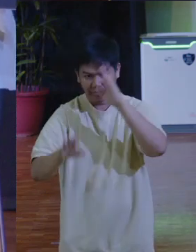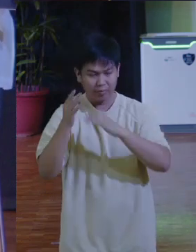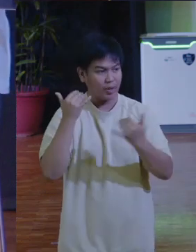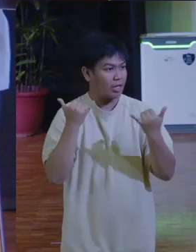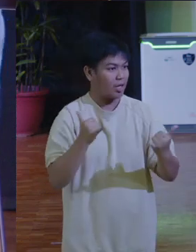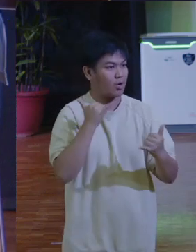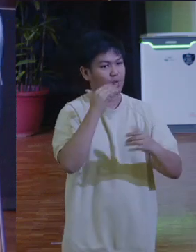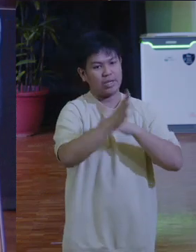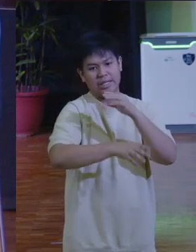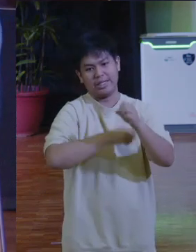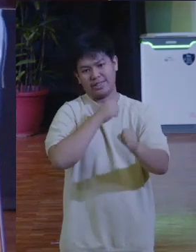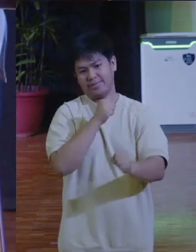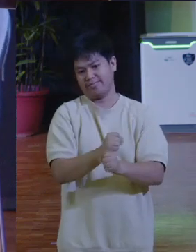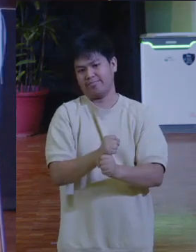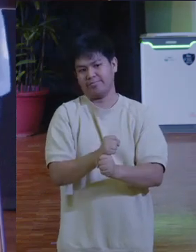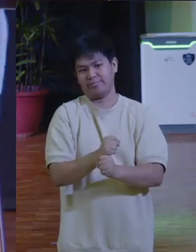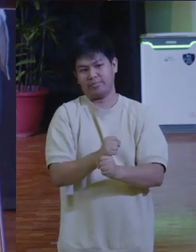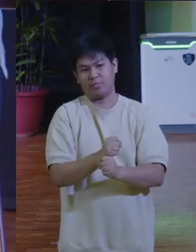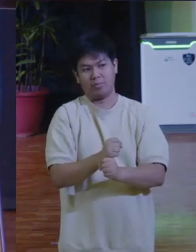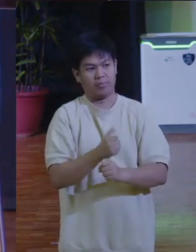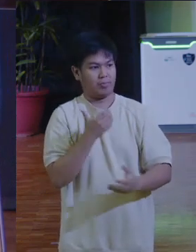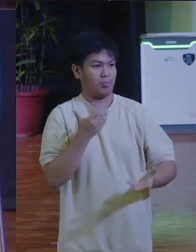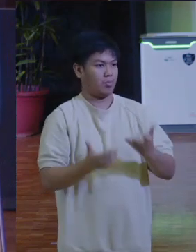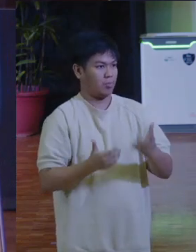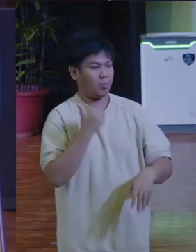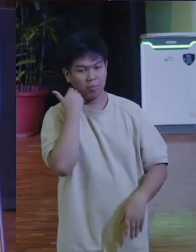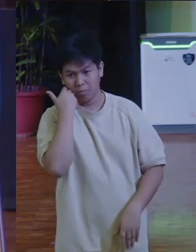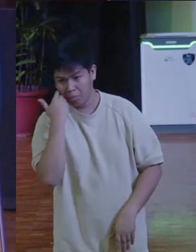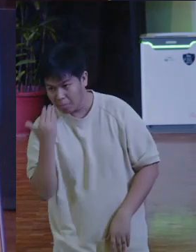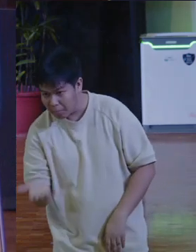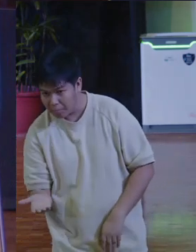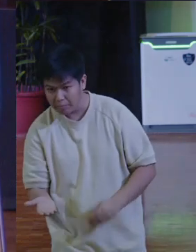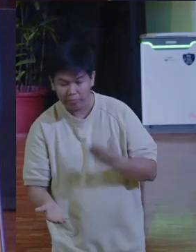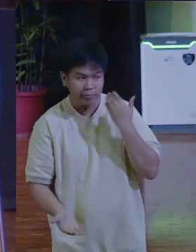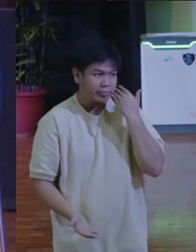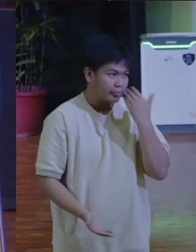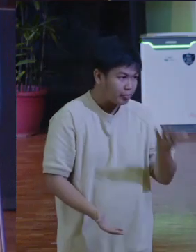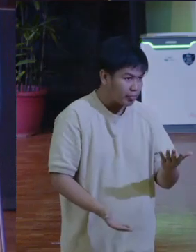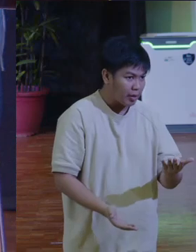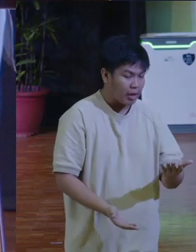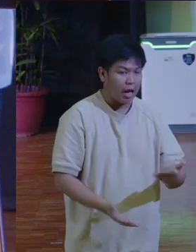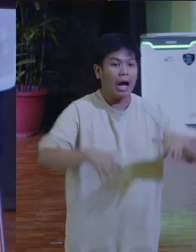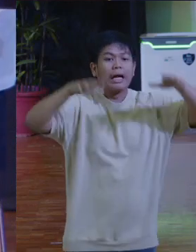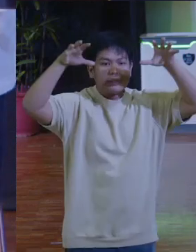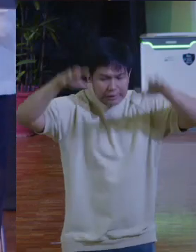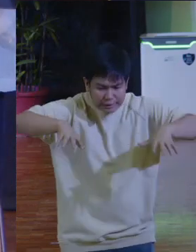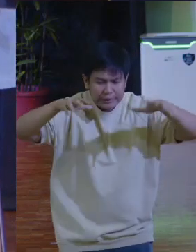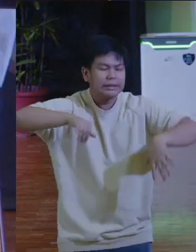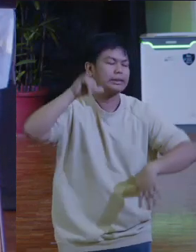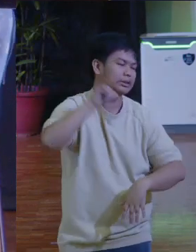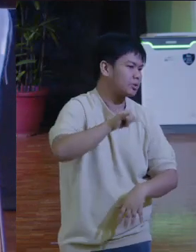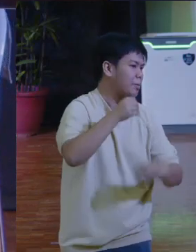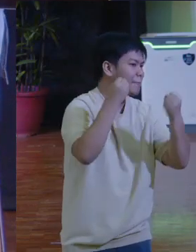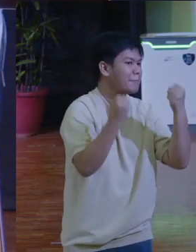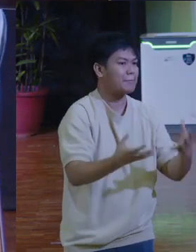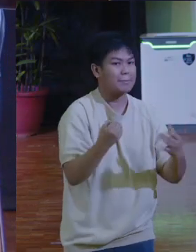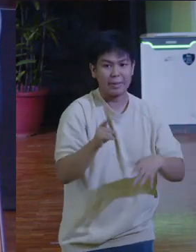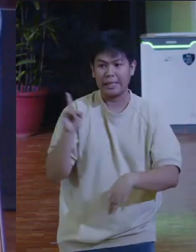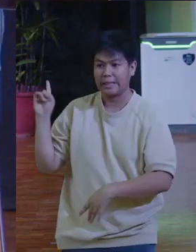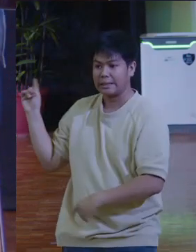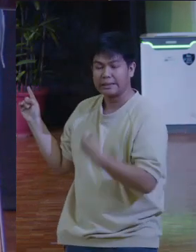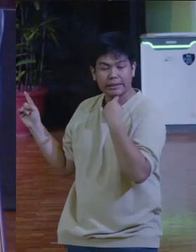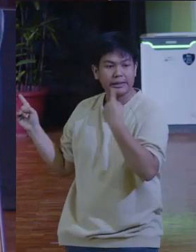sa 2024. Una sa lahat, marami talagang bagyong nagdaan noong 2024. Sa bilang ko po,